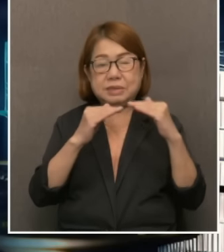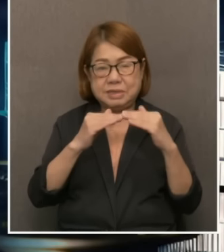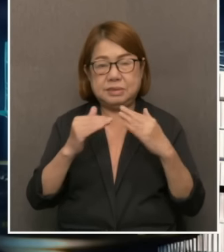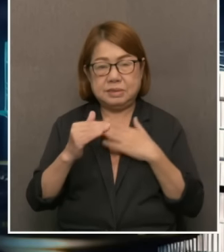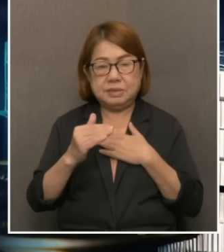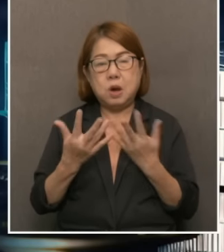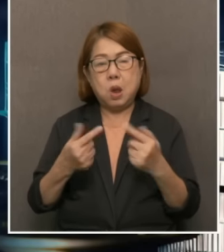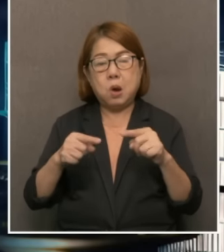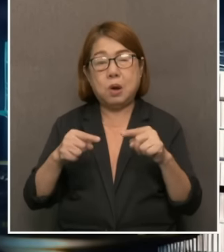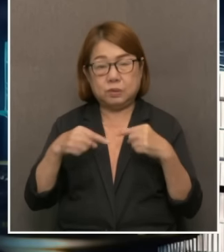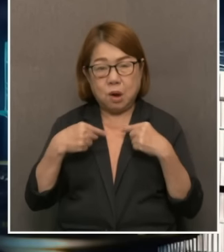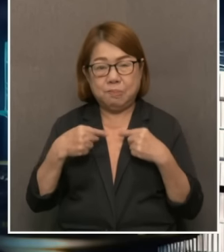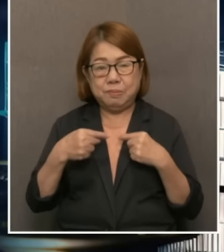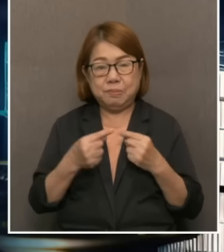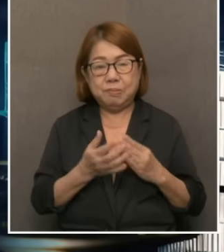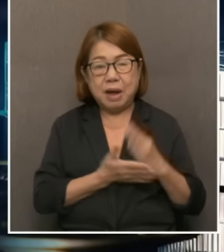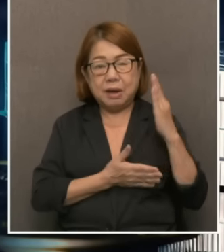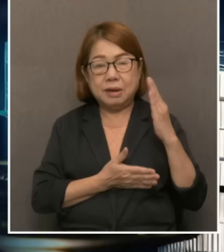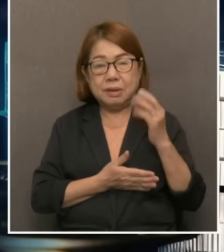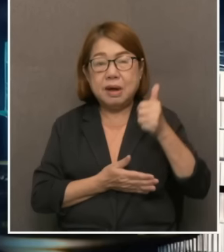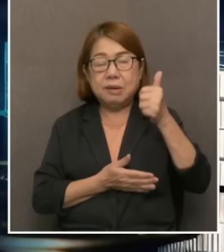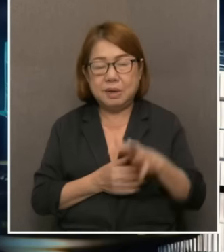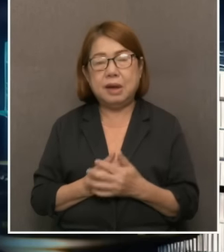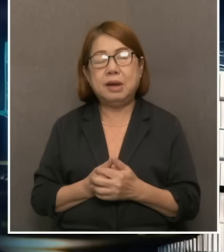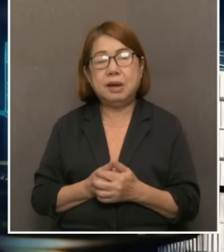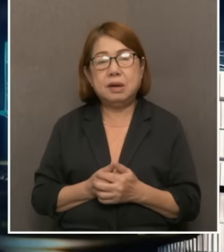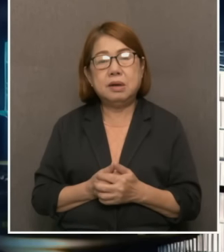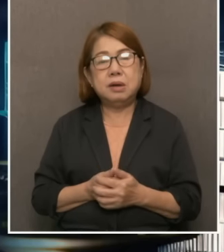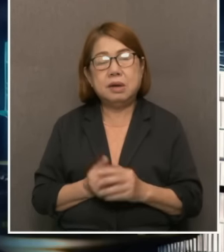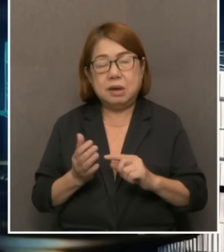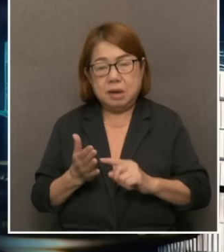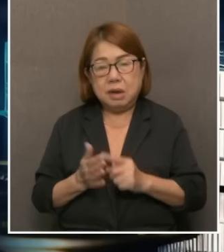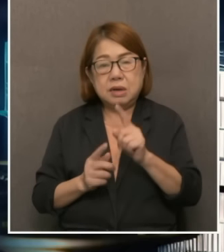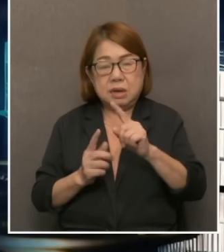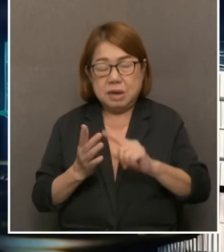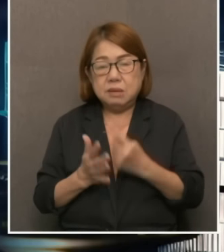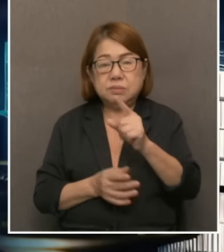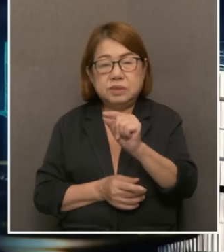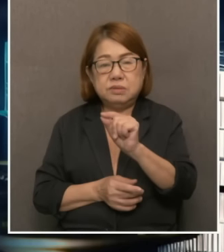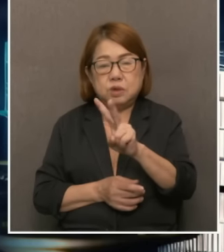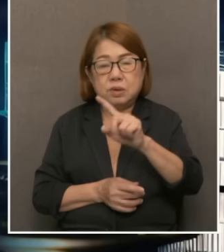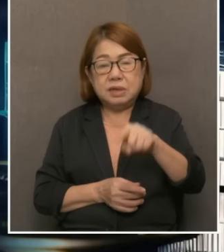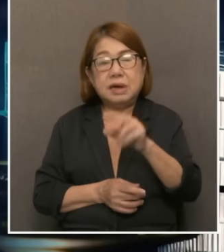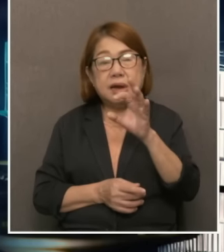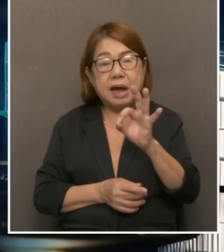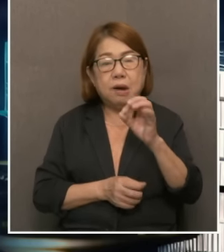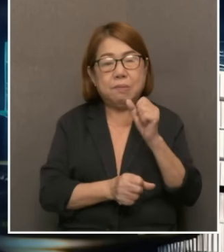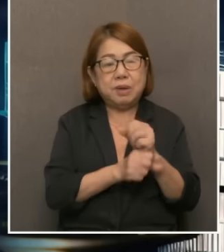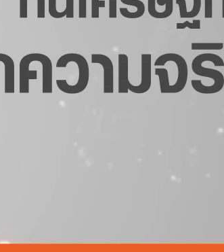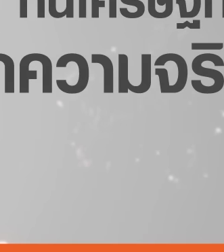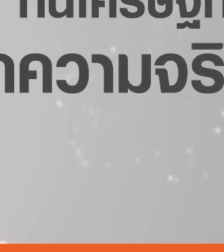ดตามผลการรับสิทธิ์พร้อมกันนะคะตั้งแต่วันที่22กันยายน2567เป็นต้นไป